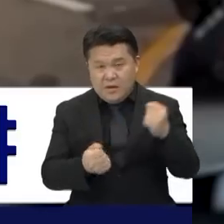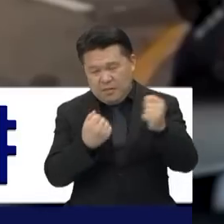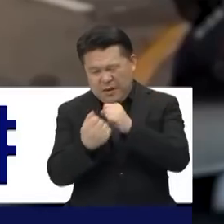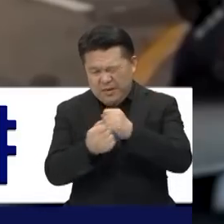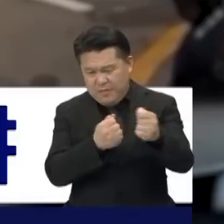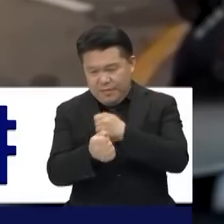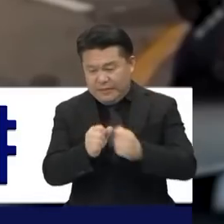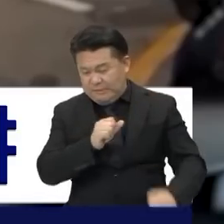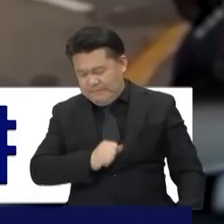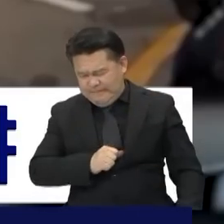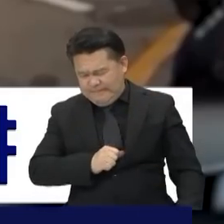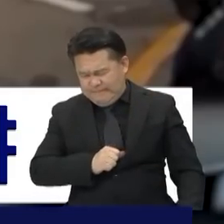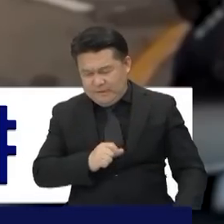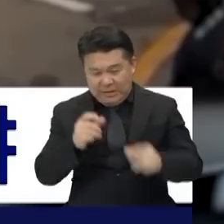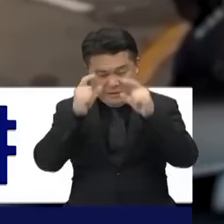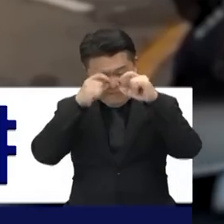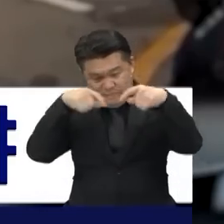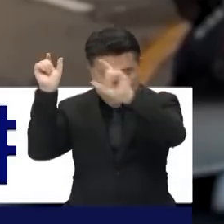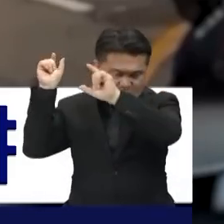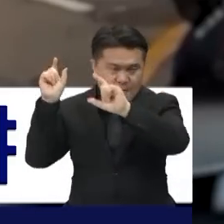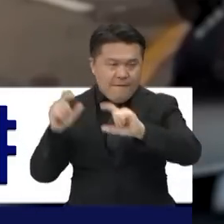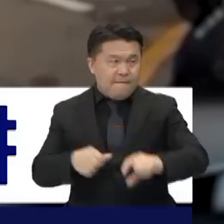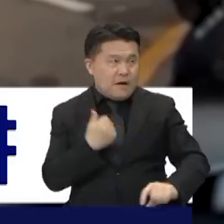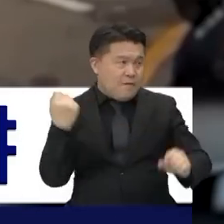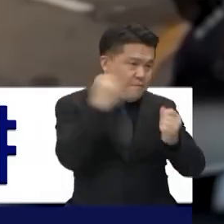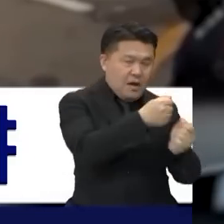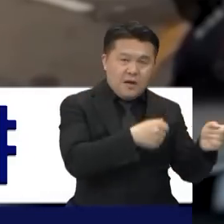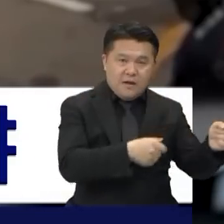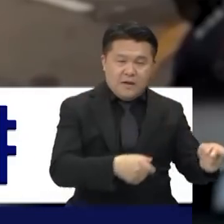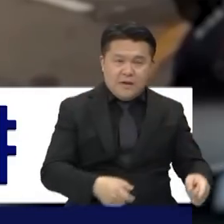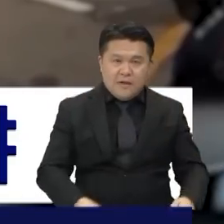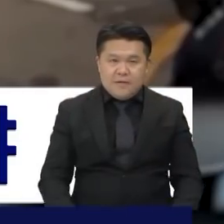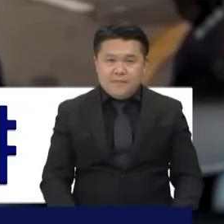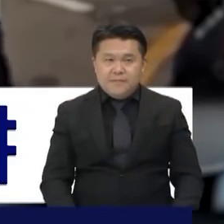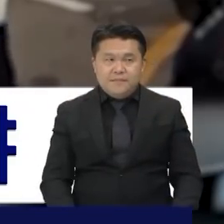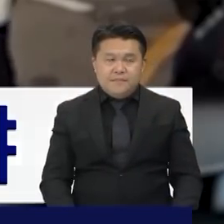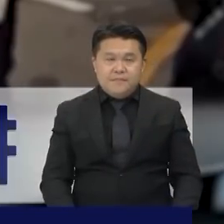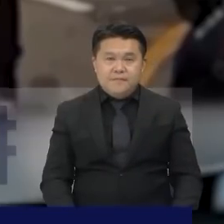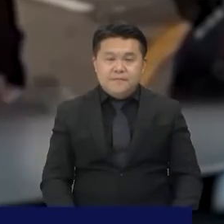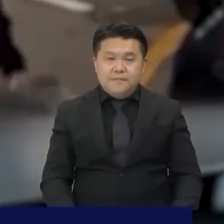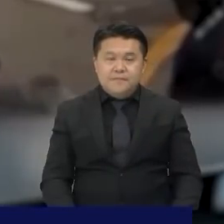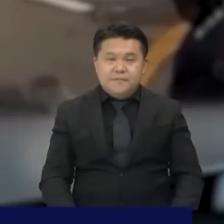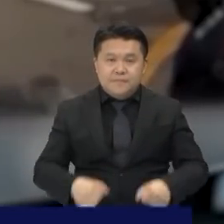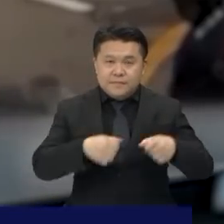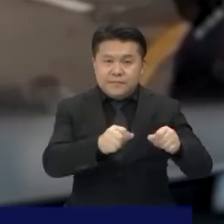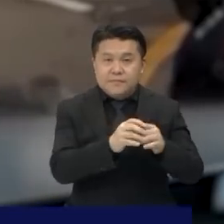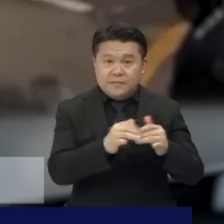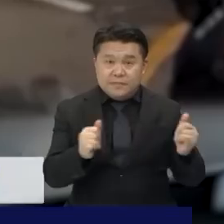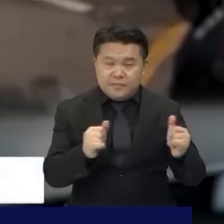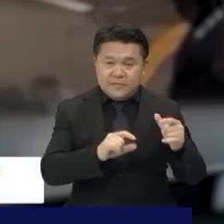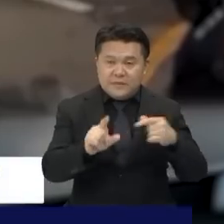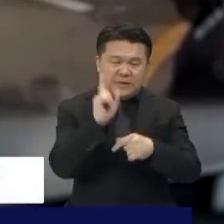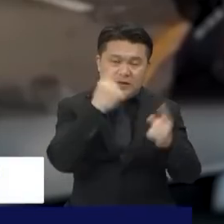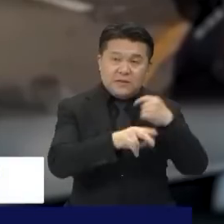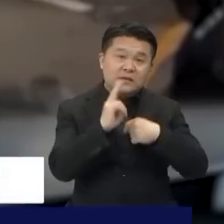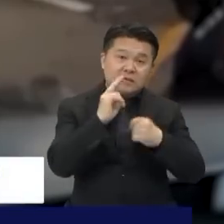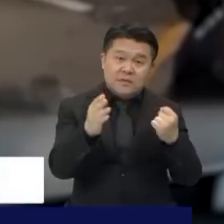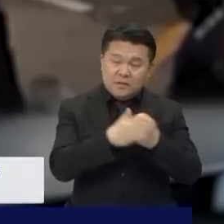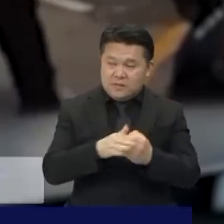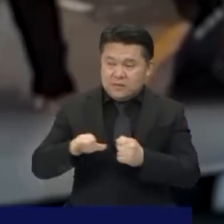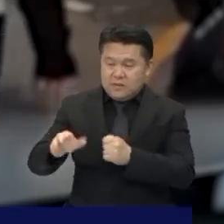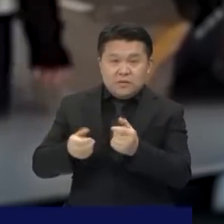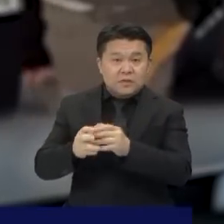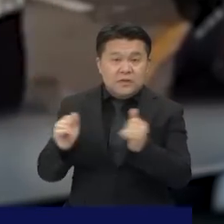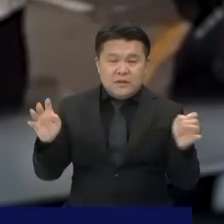폭행을 참았지만 안경이 날아가자 맞대응을 한 거라고 주장했습니다. 결국 오토바이 운전자가 더 크게 다쳐 차량